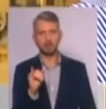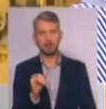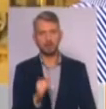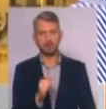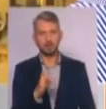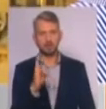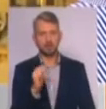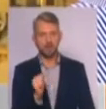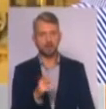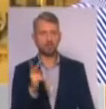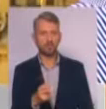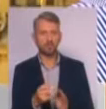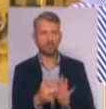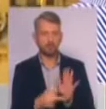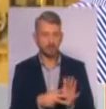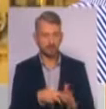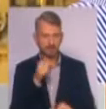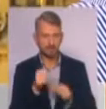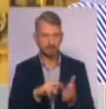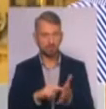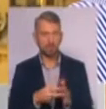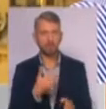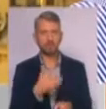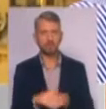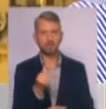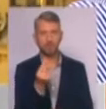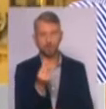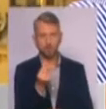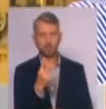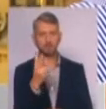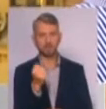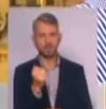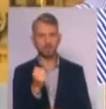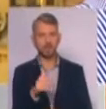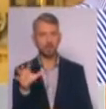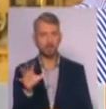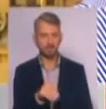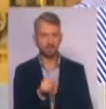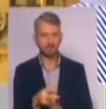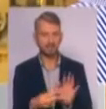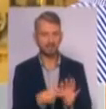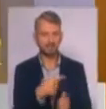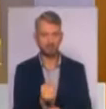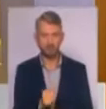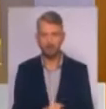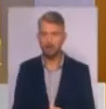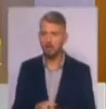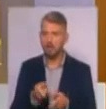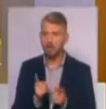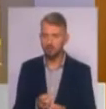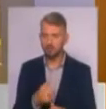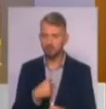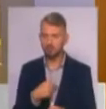на 2018 рік планується виділення коштів на ці 7 гектарів. Тобто вже дійсно, я так розумію,